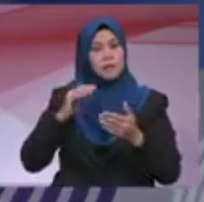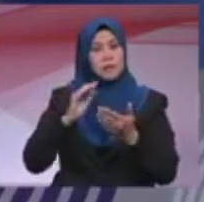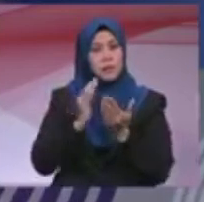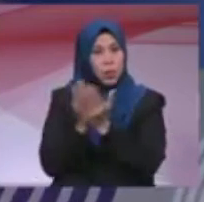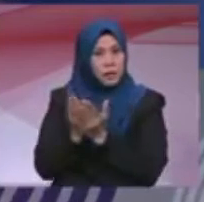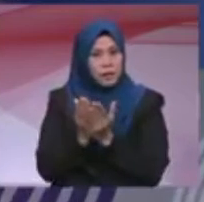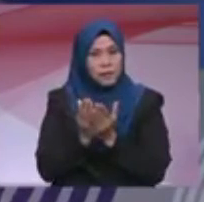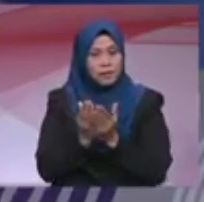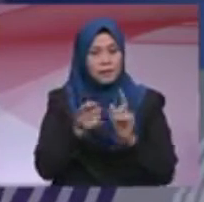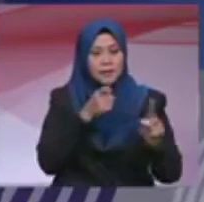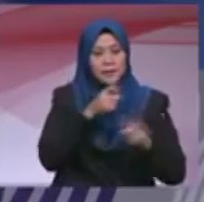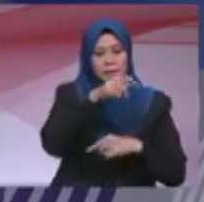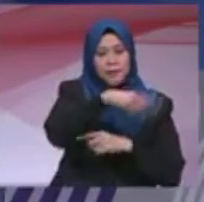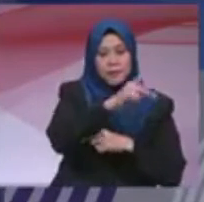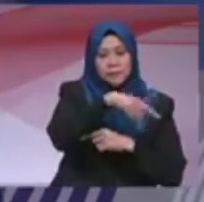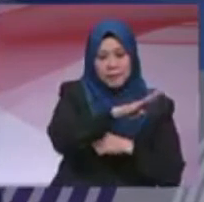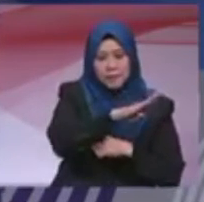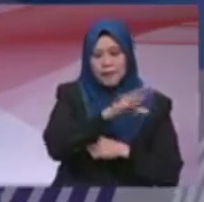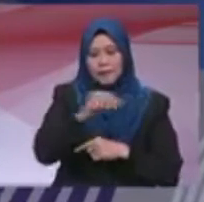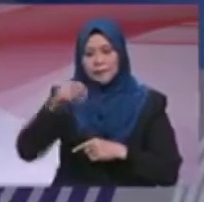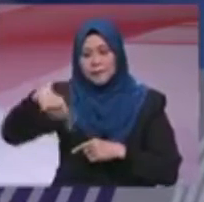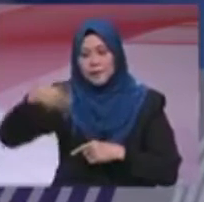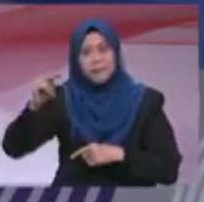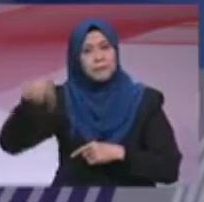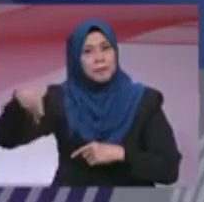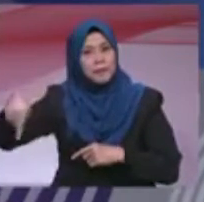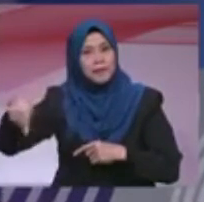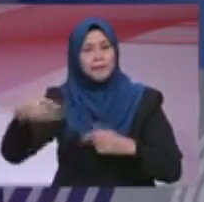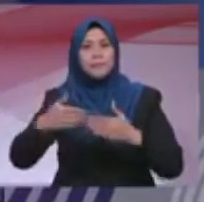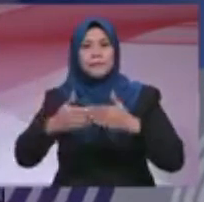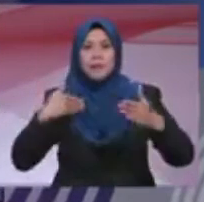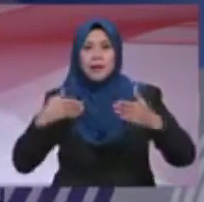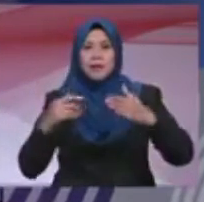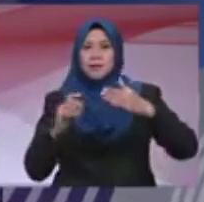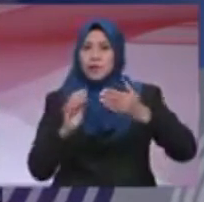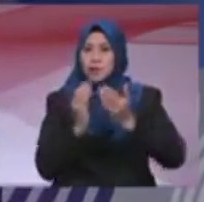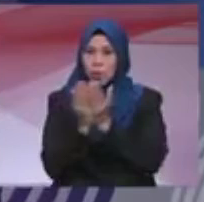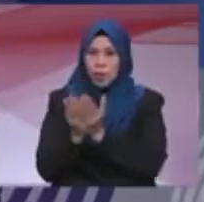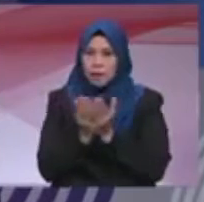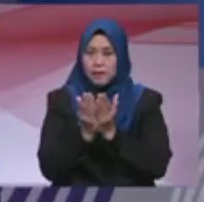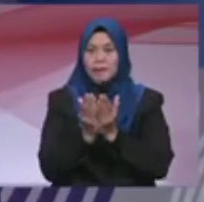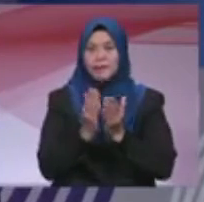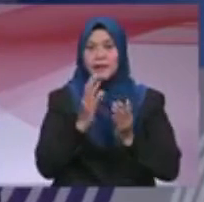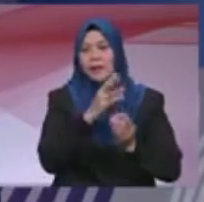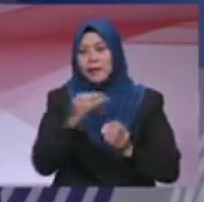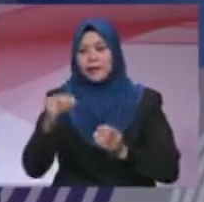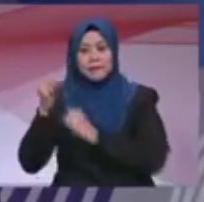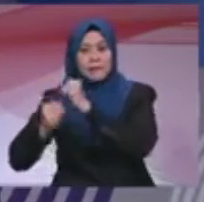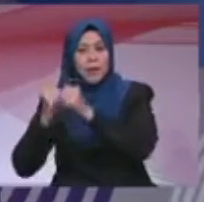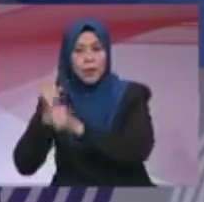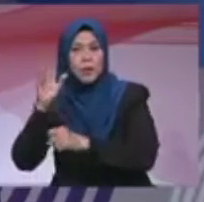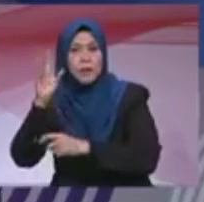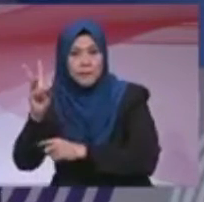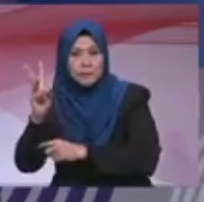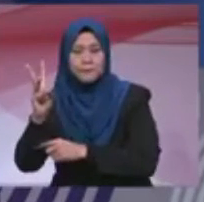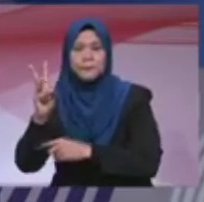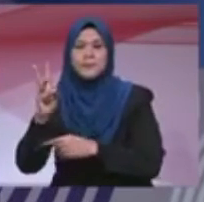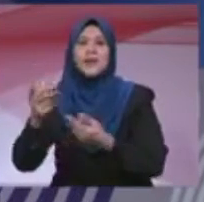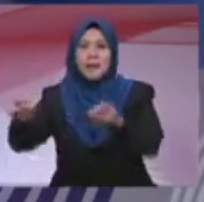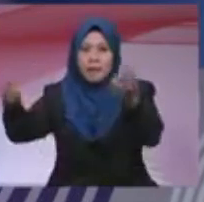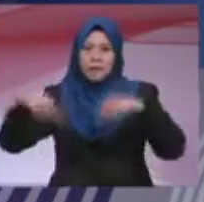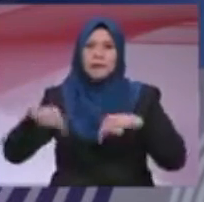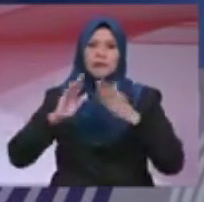negeri PKPB dan PKPP, daripada prasekolah sehingga tahun 6 sekolah rendah, mereka akan hadir ke